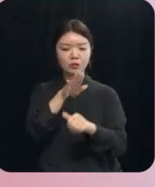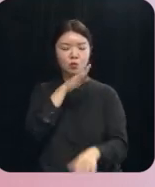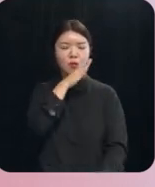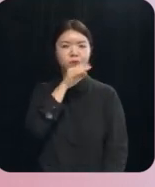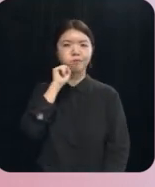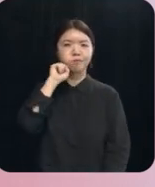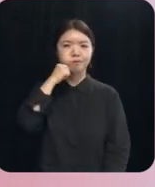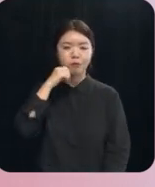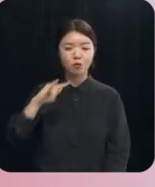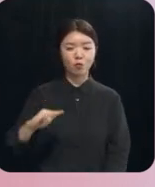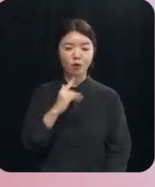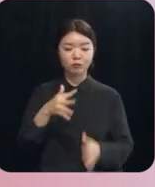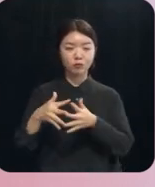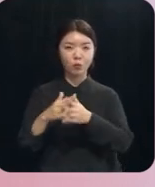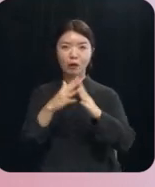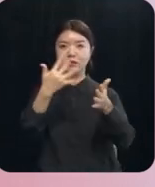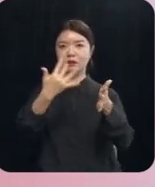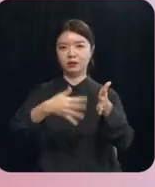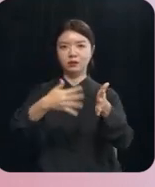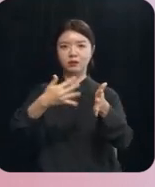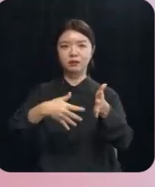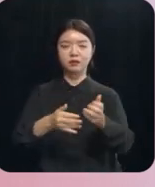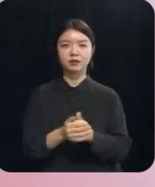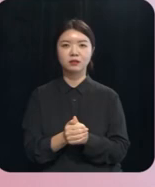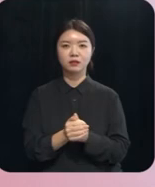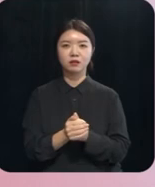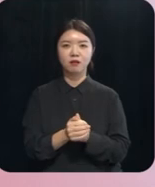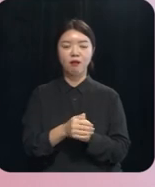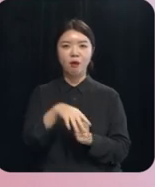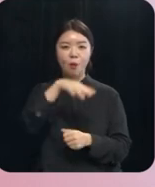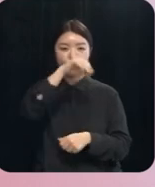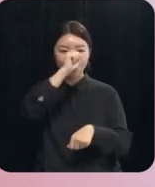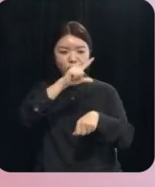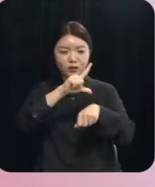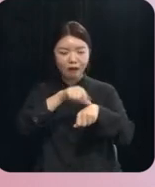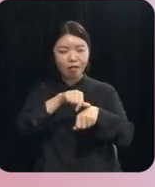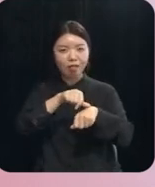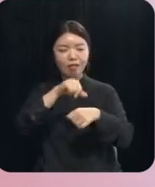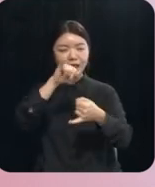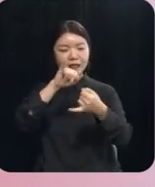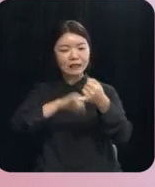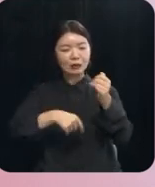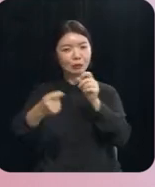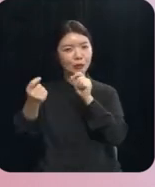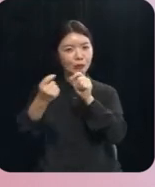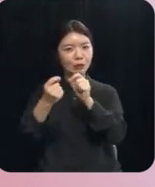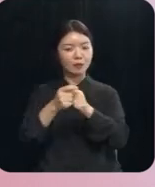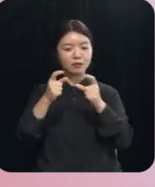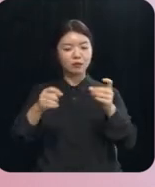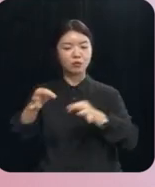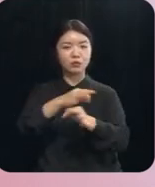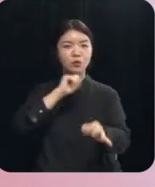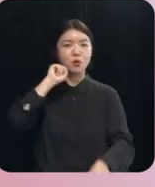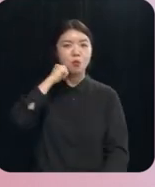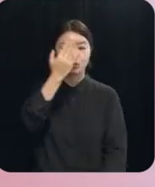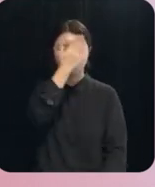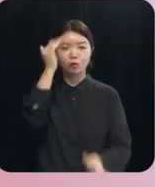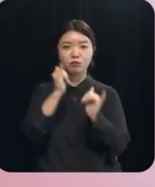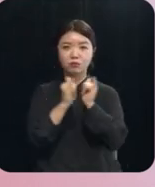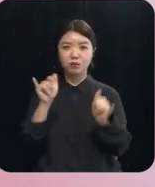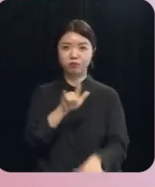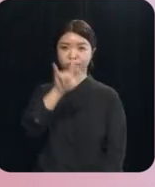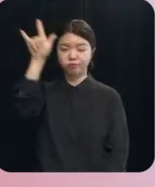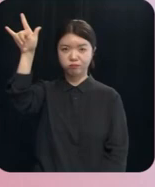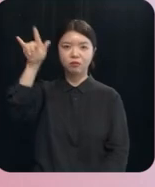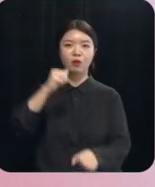어렵습니다. 공항은 착공이 되지 않고 있고 골든타임은 놓치기 쉽상입니다. 지역 경쟁이 어렵고 청년들은 떠납니다.